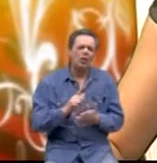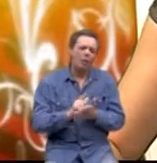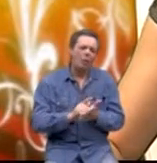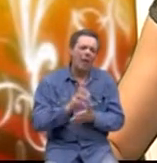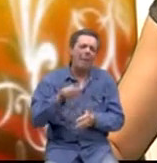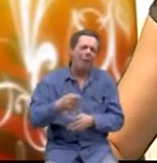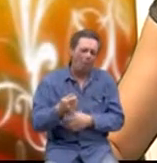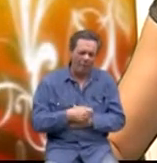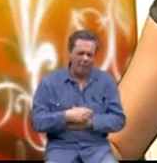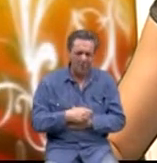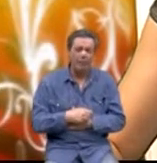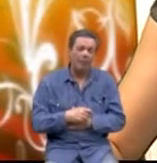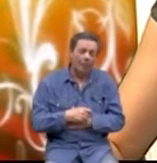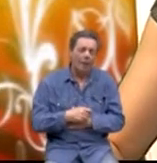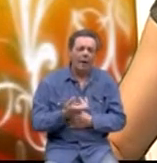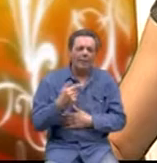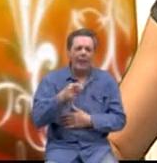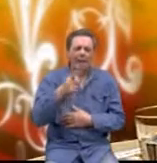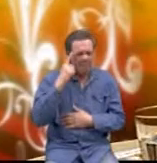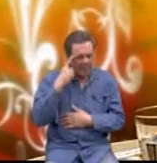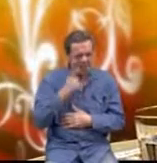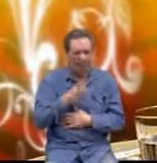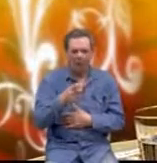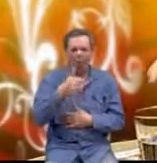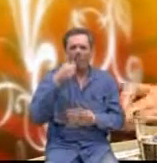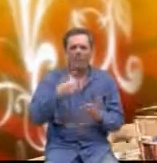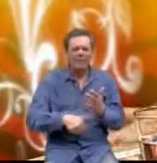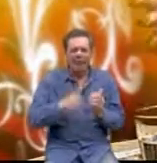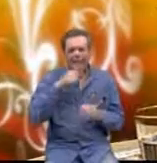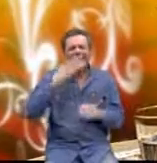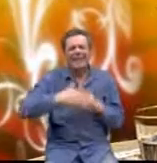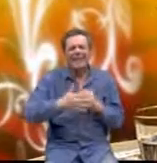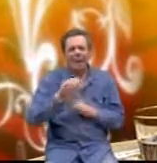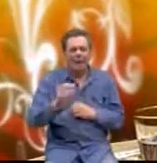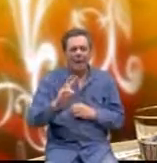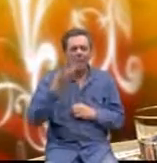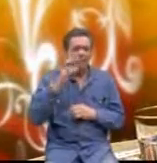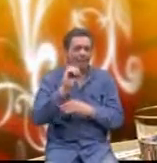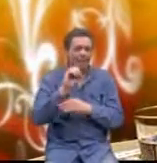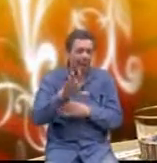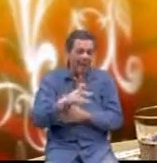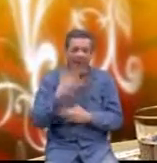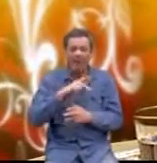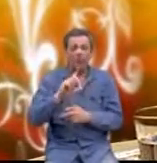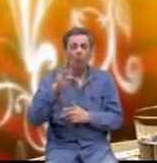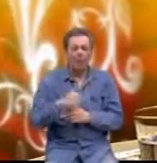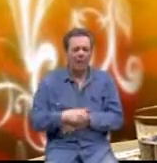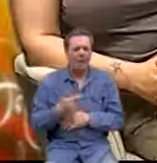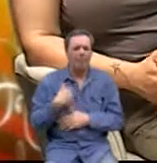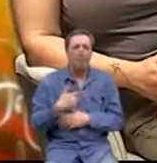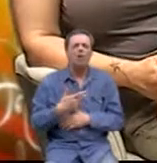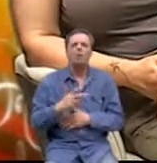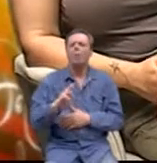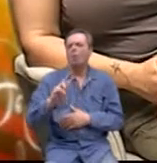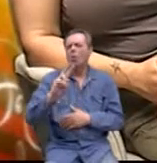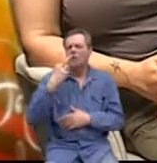tu puno i obaviti. Yes. E sad, da li mislite na ovo prvi dan ili na zadnji dan pozvati medije ili možda na neki drugi dan? Mi ćemo medije pozvati na sve.